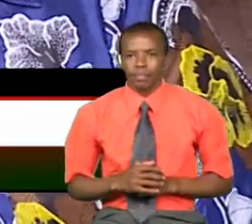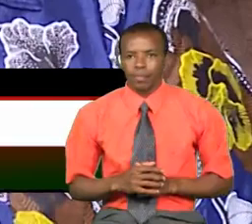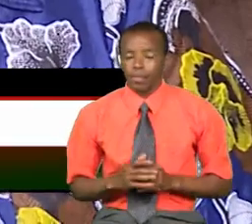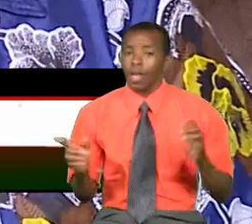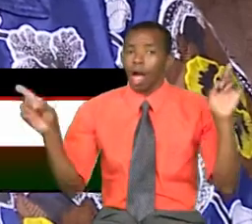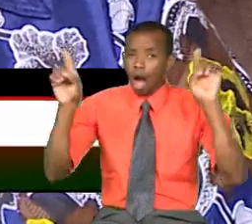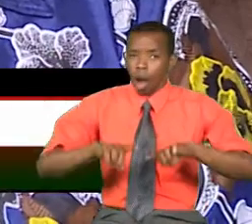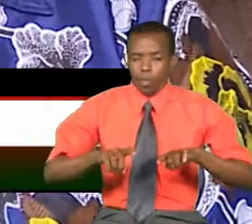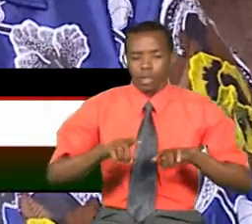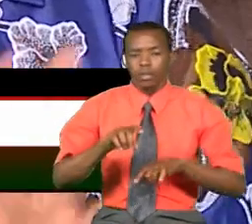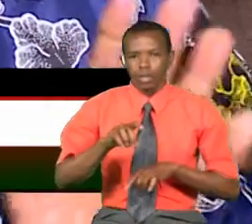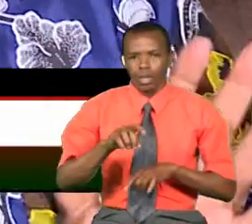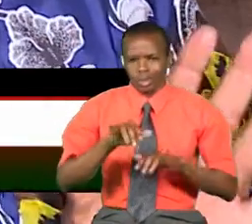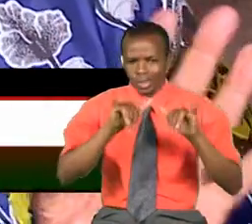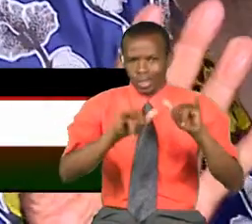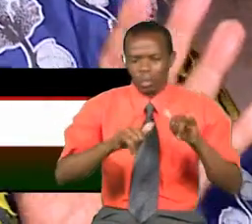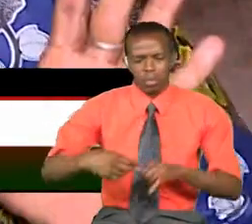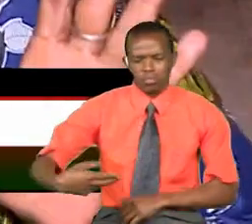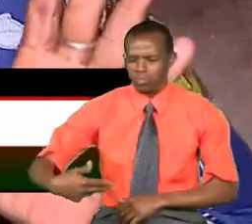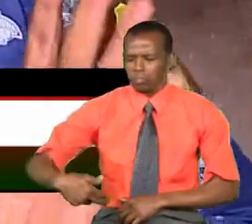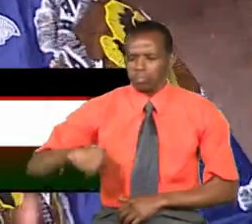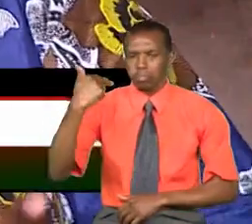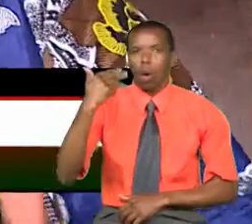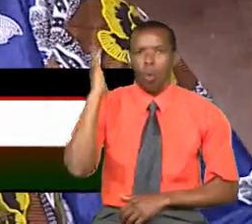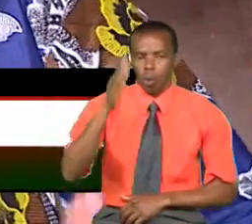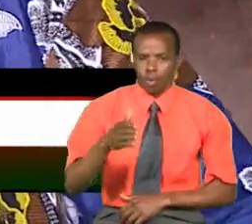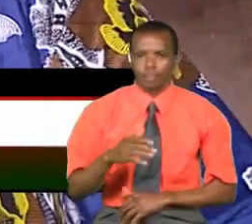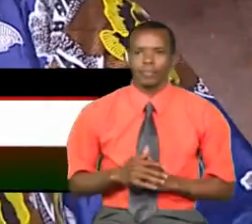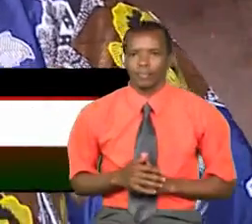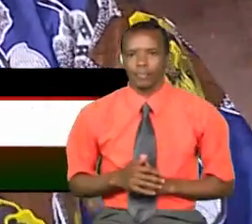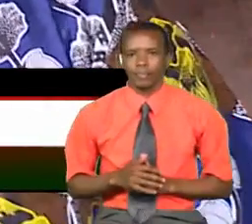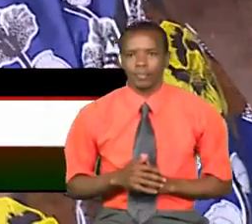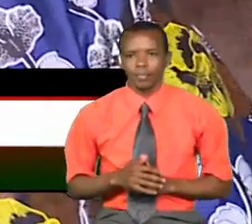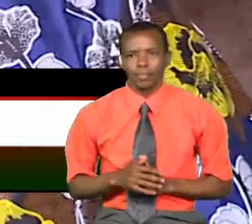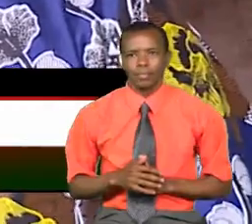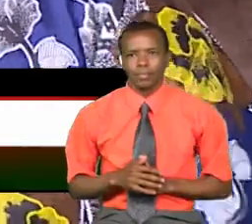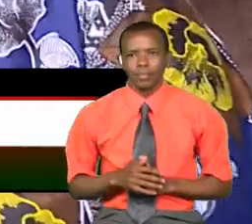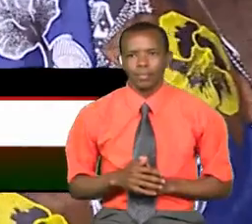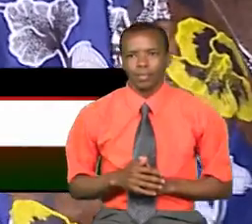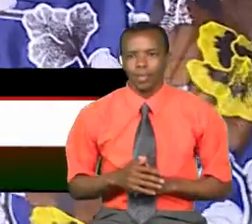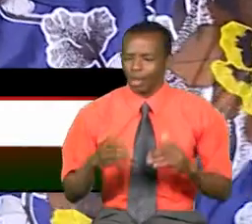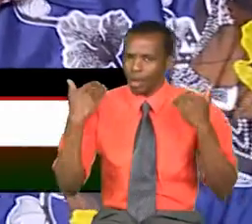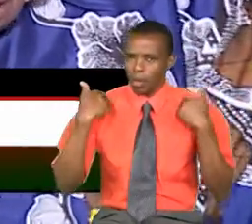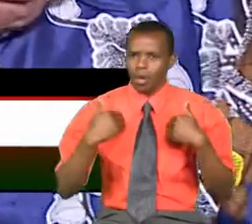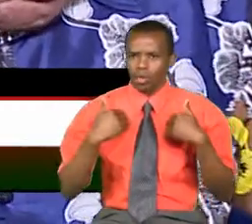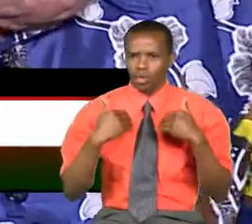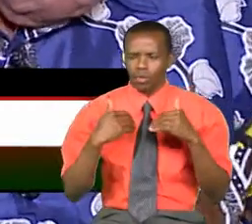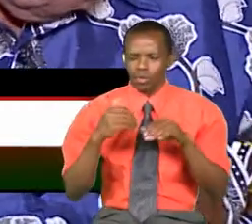nikikutwa hapa, tapigwa risasi. Maana hawatajua huyu ni nani au ni nani. Nikatoka mimi